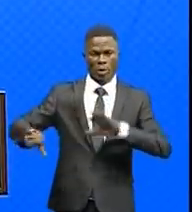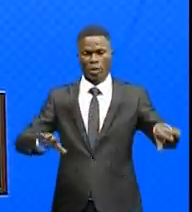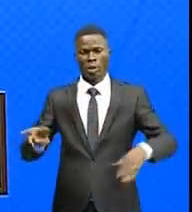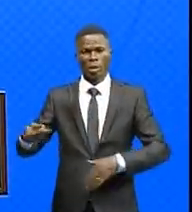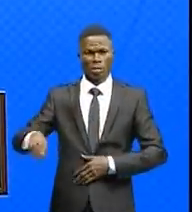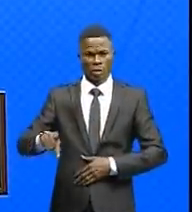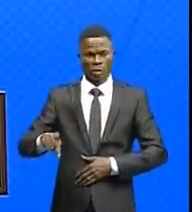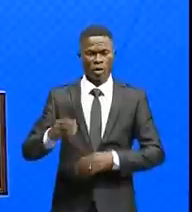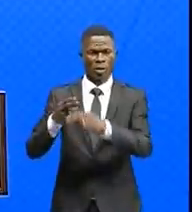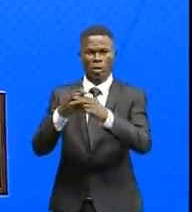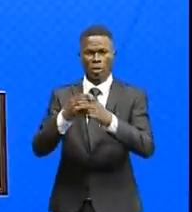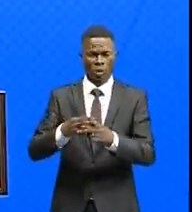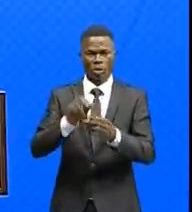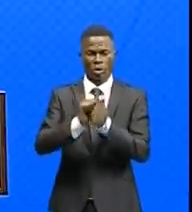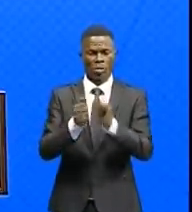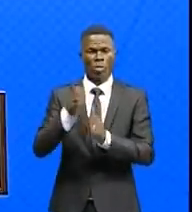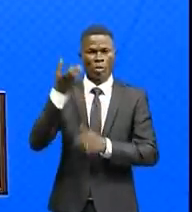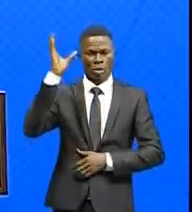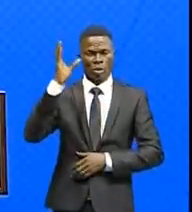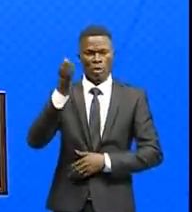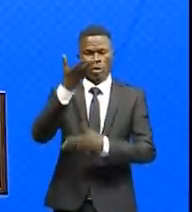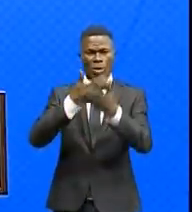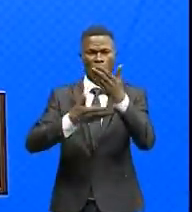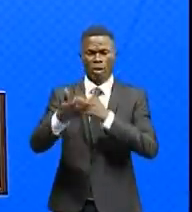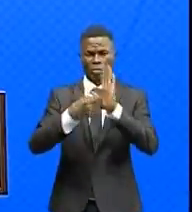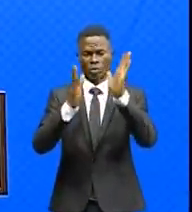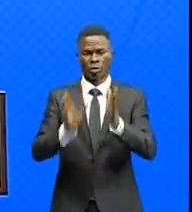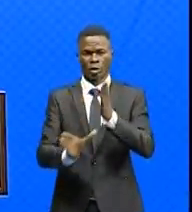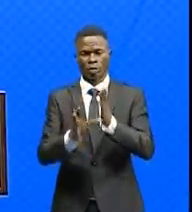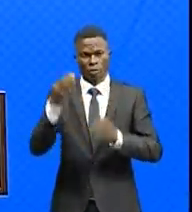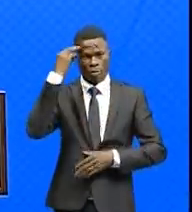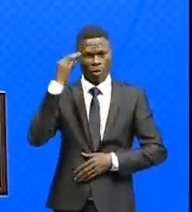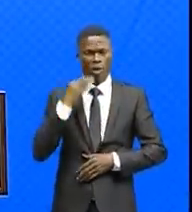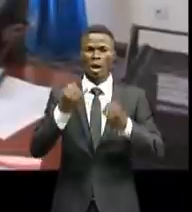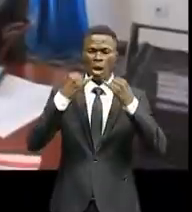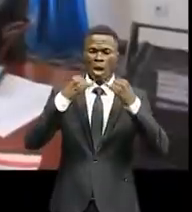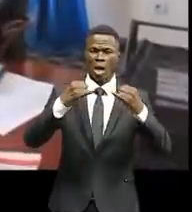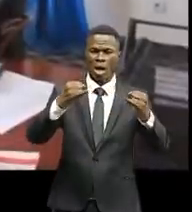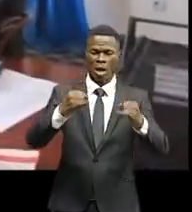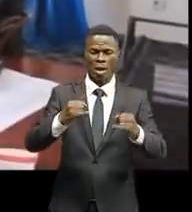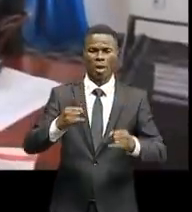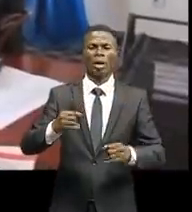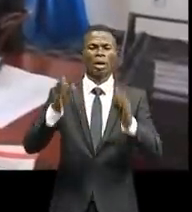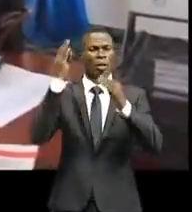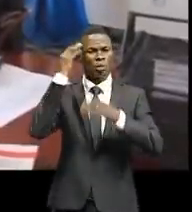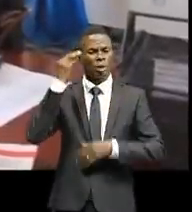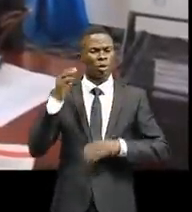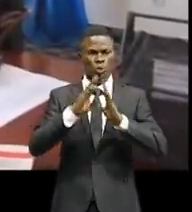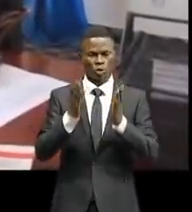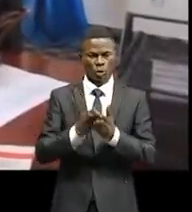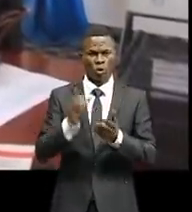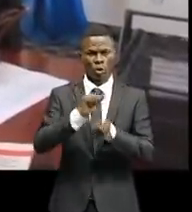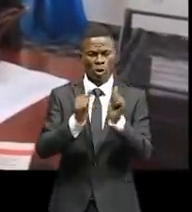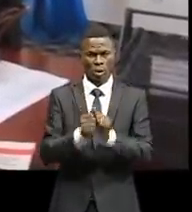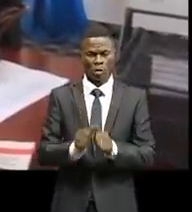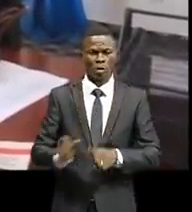décentralisation, sécurité et affaires coutumières, représentant le vice-premier ministre, a informé le membre du Conseil que l'état du